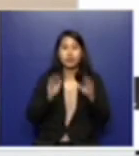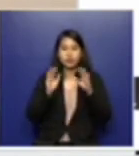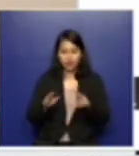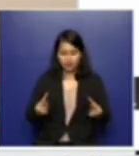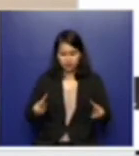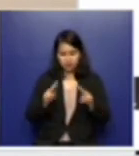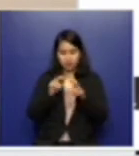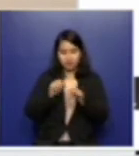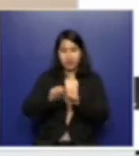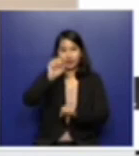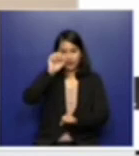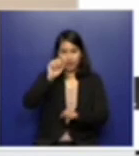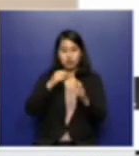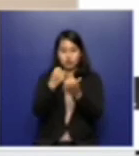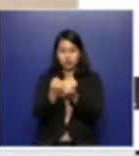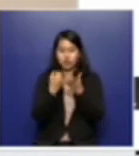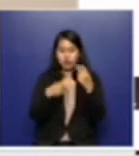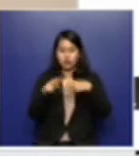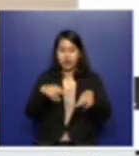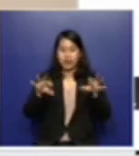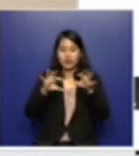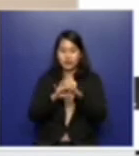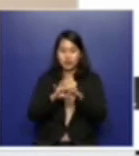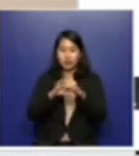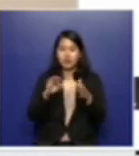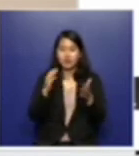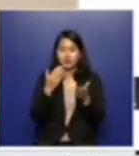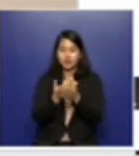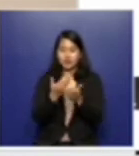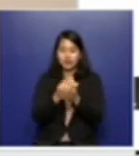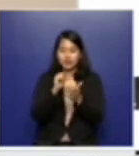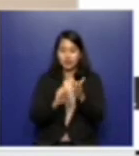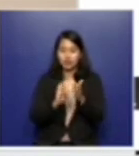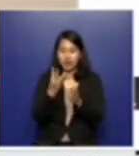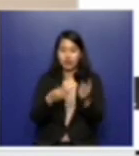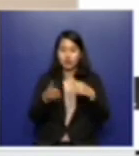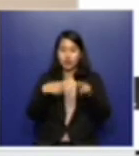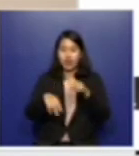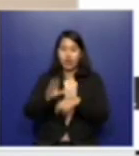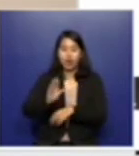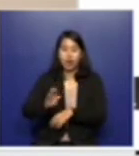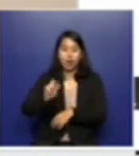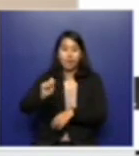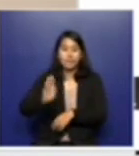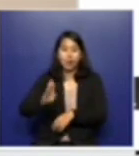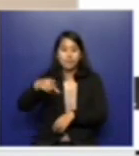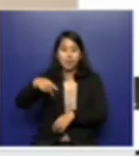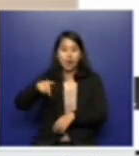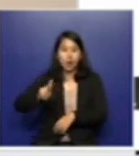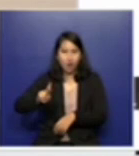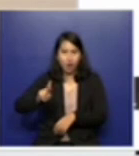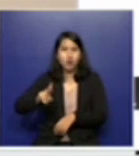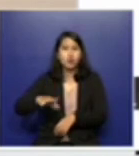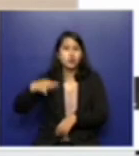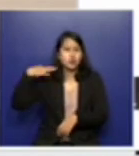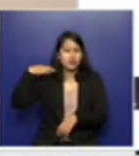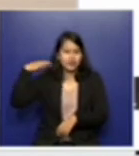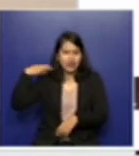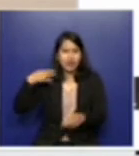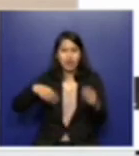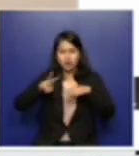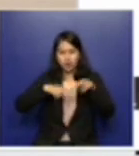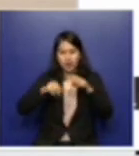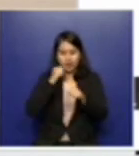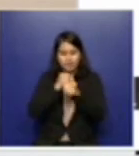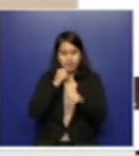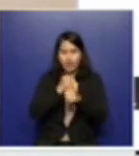ได้ช่วยกรุณาดูแลเรื่องสวัสดิการให้กับชลบอปพรจิตอาสาที่ถูกลืมมาโดยตลอดถึงเวลาลำ